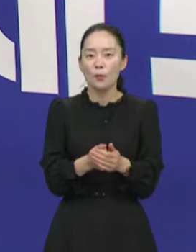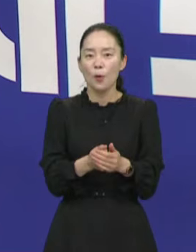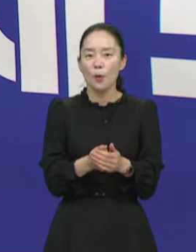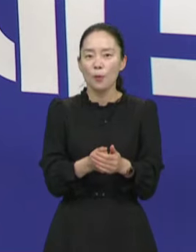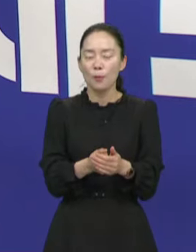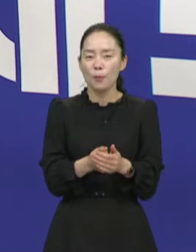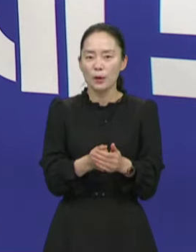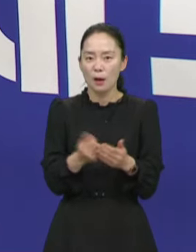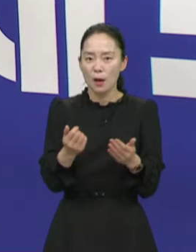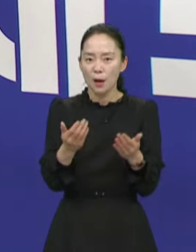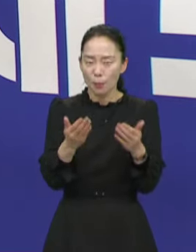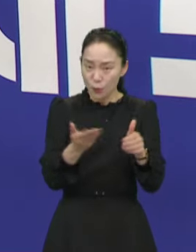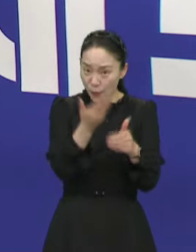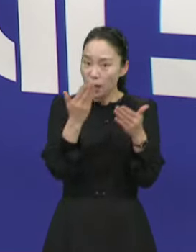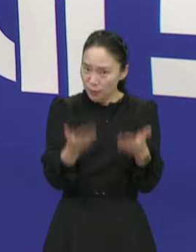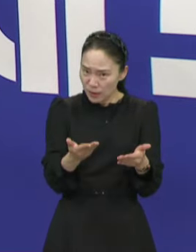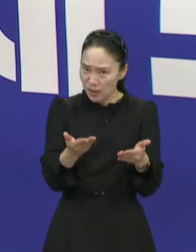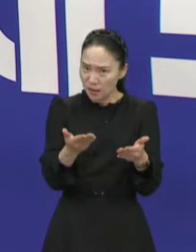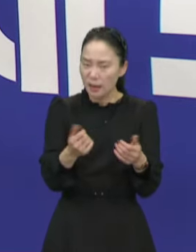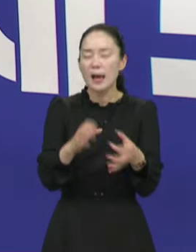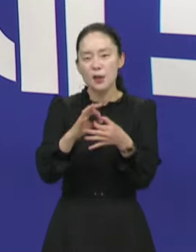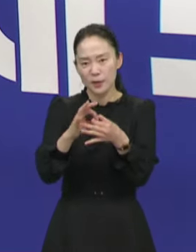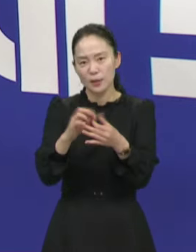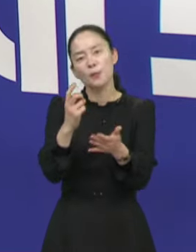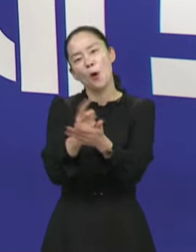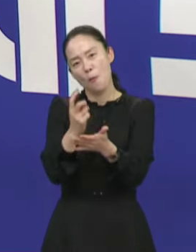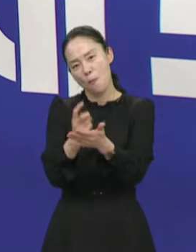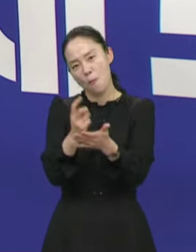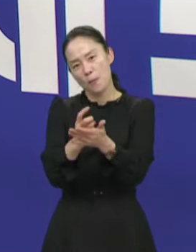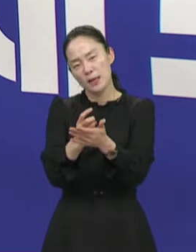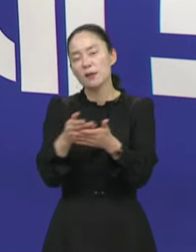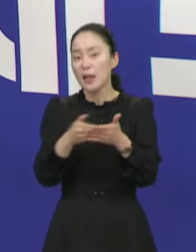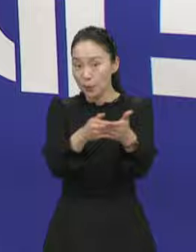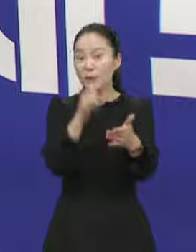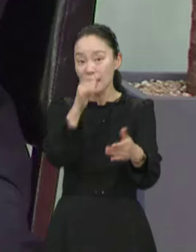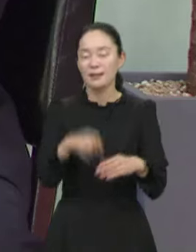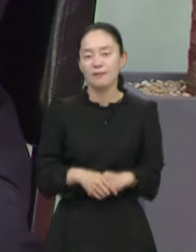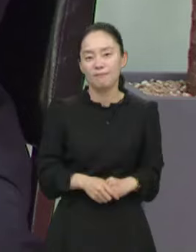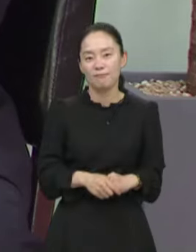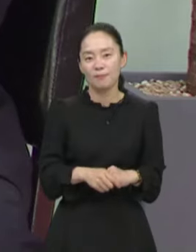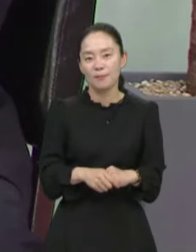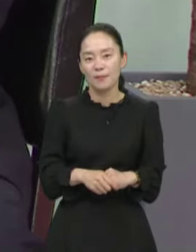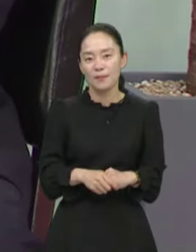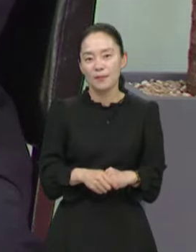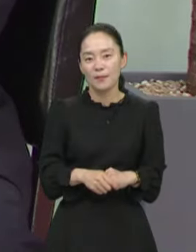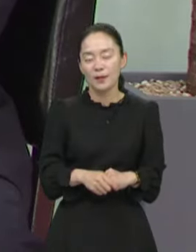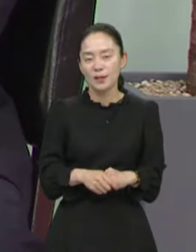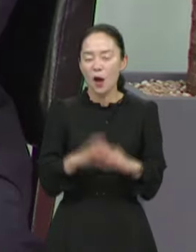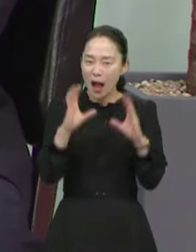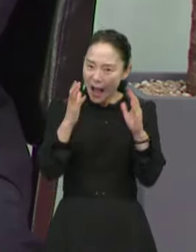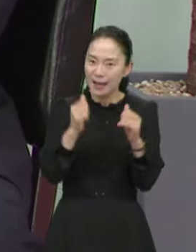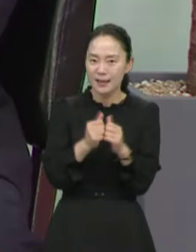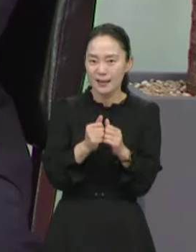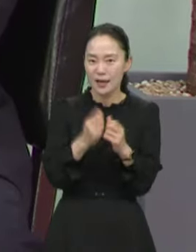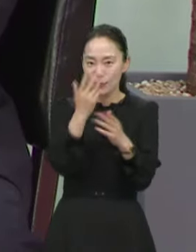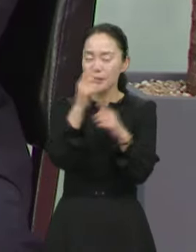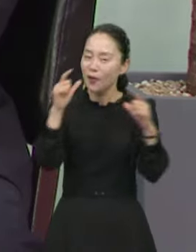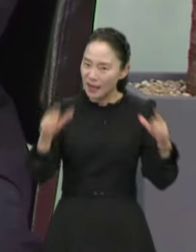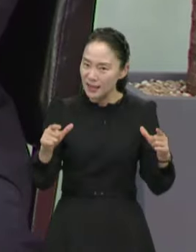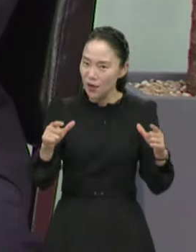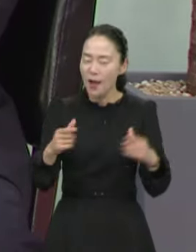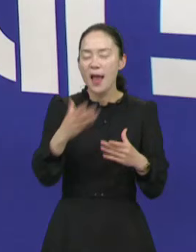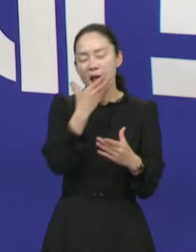기간 확대 등의 법안에 대해서도 제가 공약에 이미 내놓은 바가 있습니다 우리 아이들을 우리 유성에서 행복하고